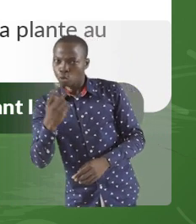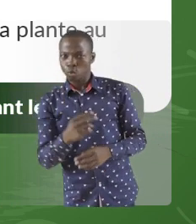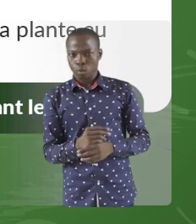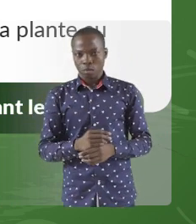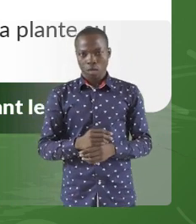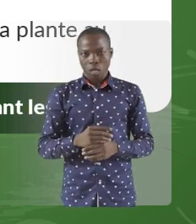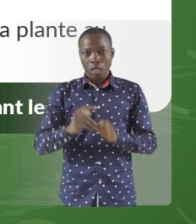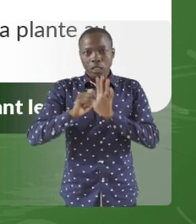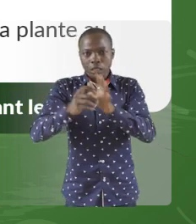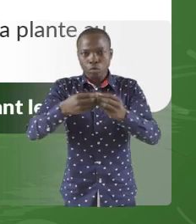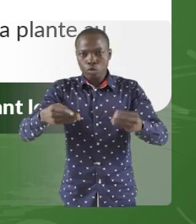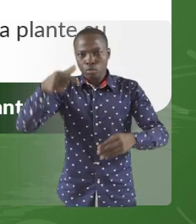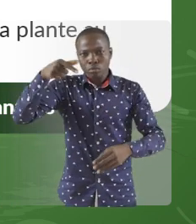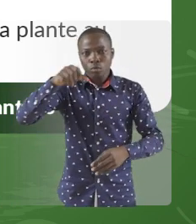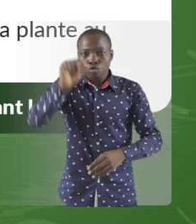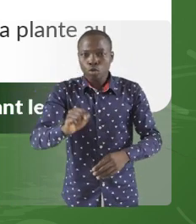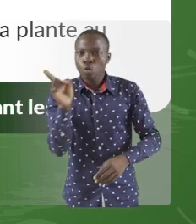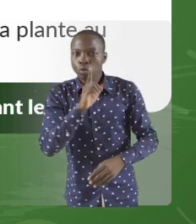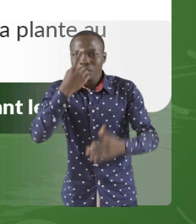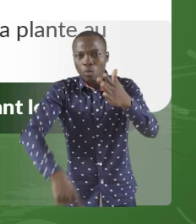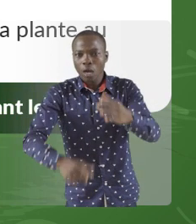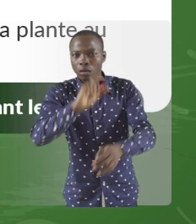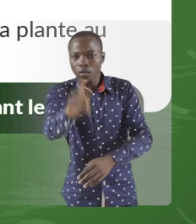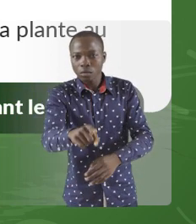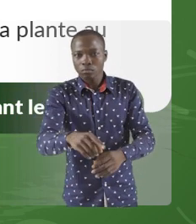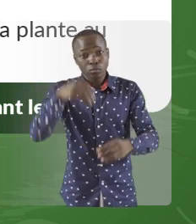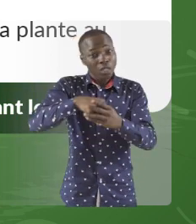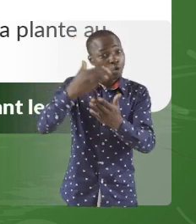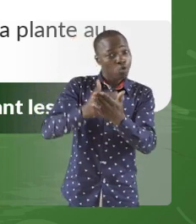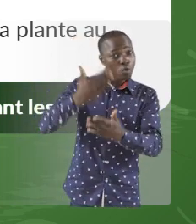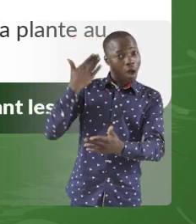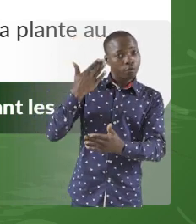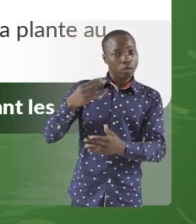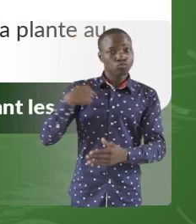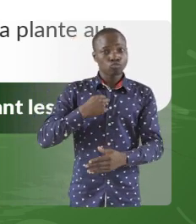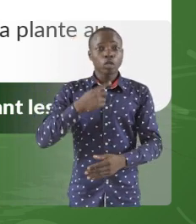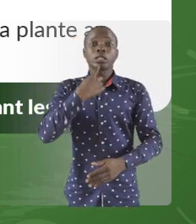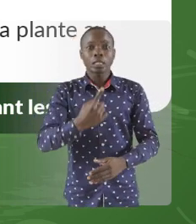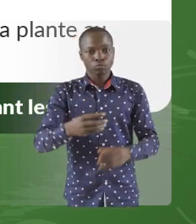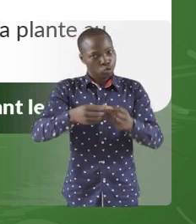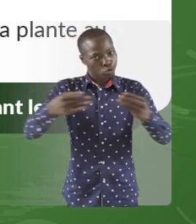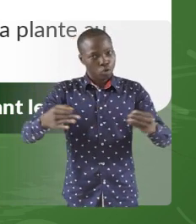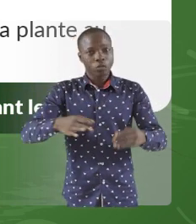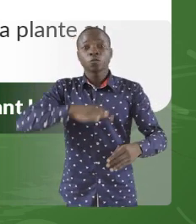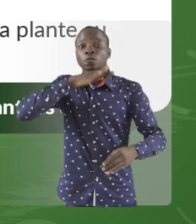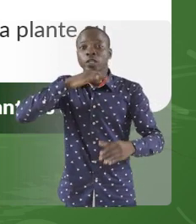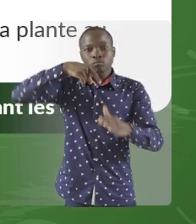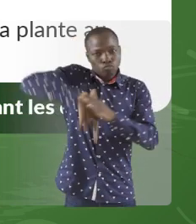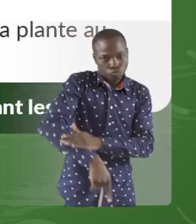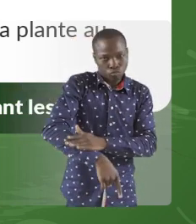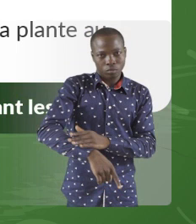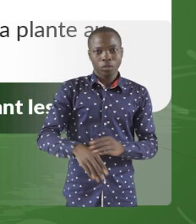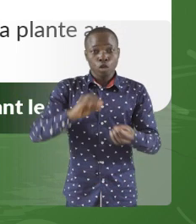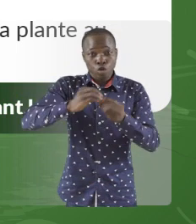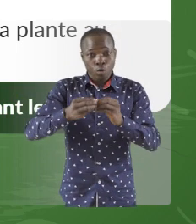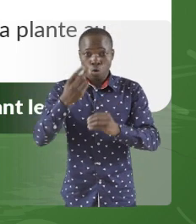Un deuxième type de sol. Nous avons vu dans la leçon, il s'agit au sud, on trouvait les sols ferralitiques. Donc, petit 2